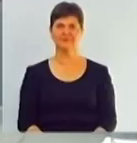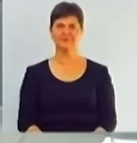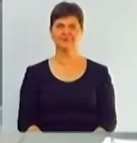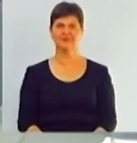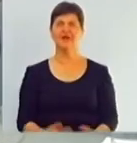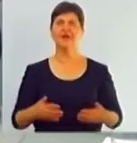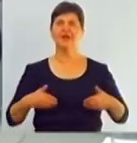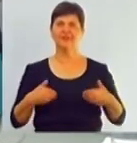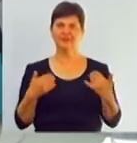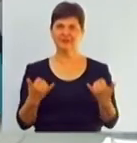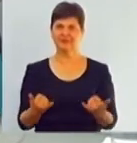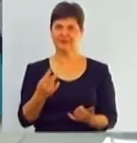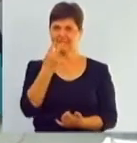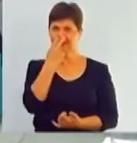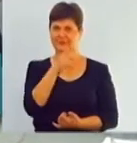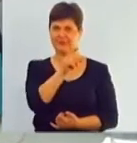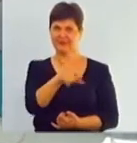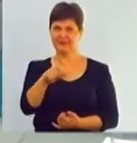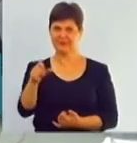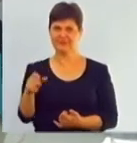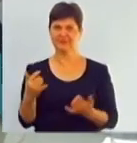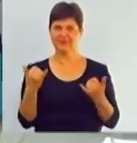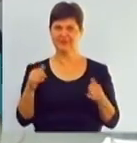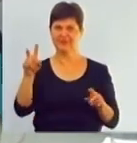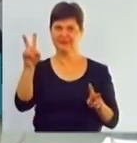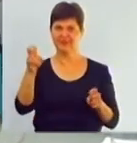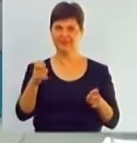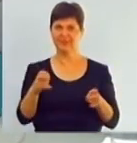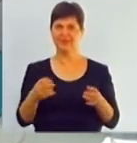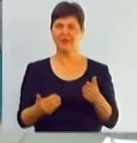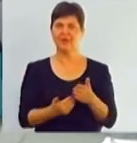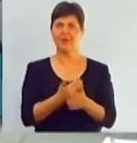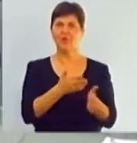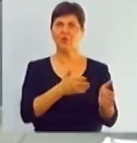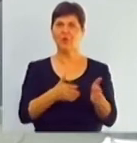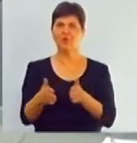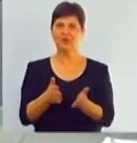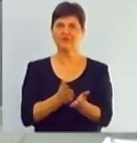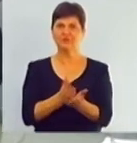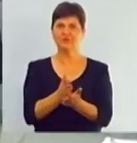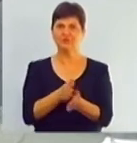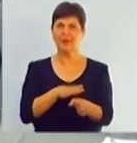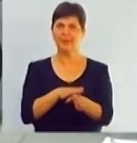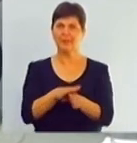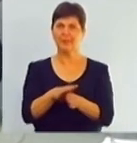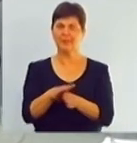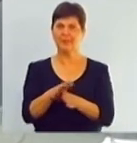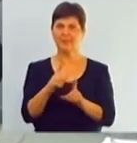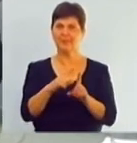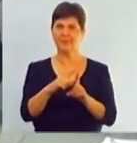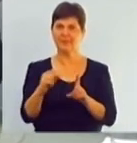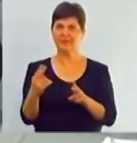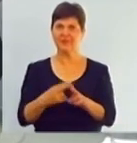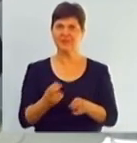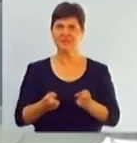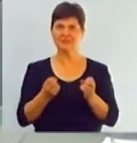Вітаю, шановні глядачі. Тема дня в прямому ефірі про готовність рятувальних служб і громадян дотримуватися правил безпеки, аби запобігти